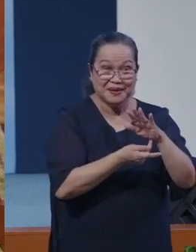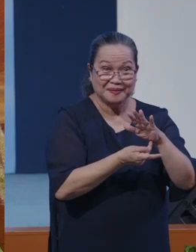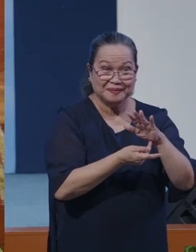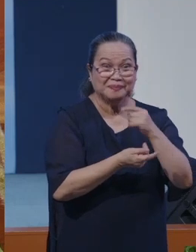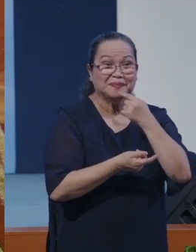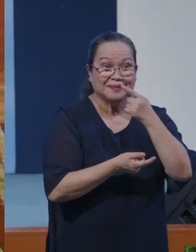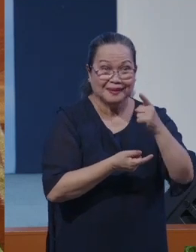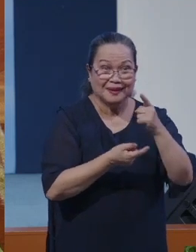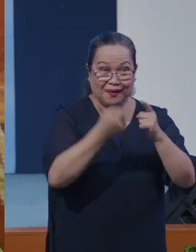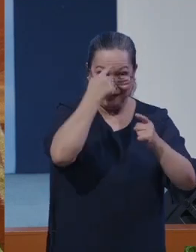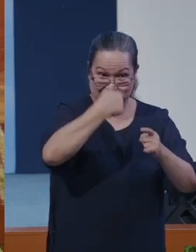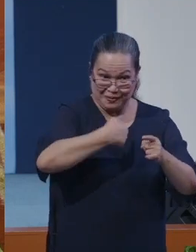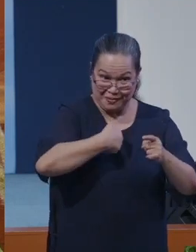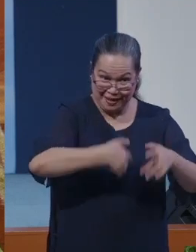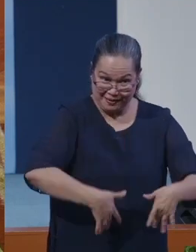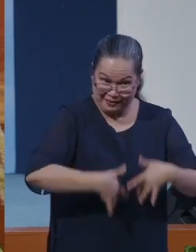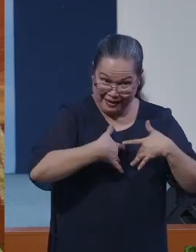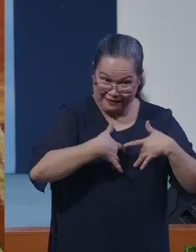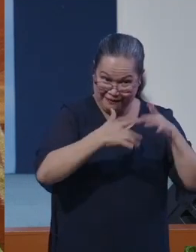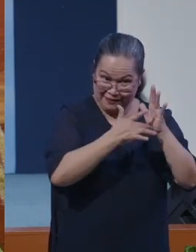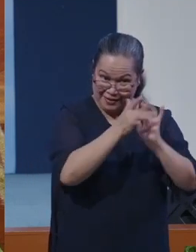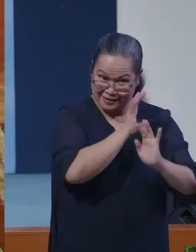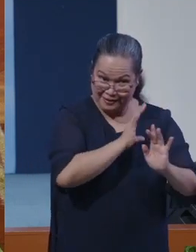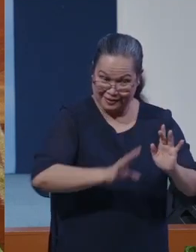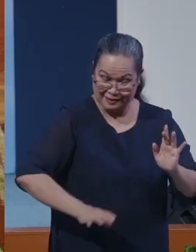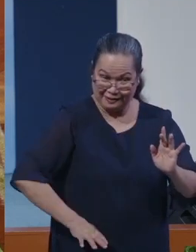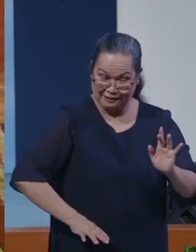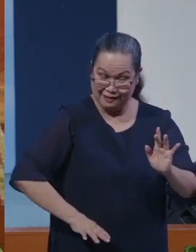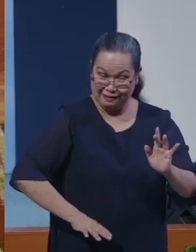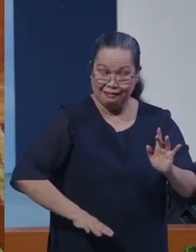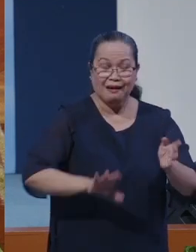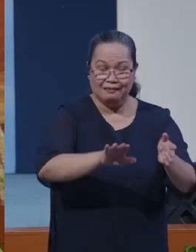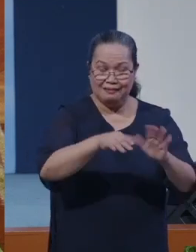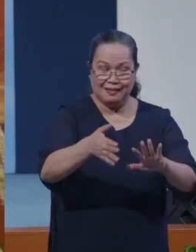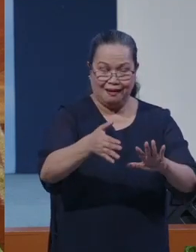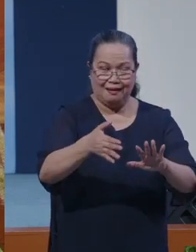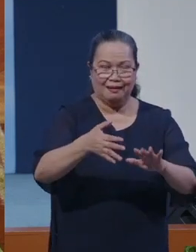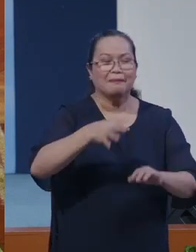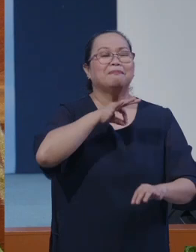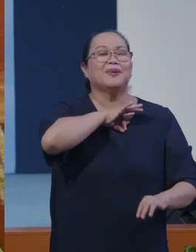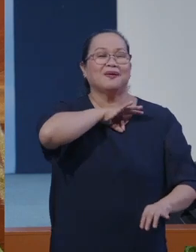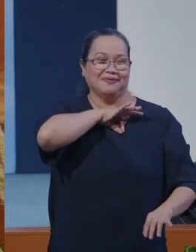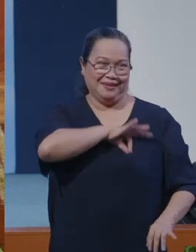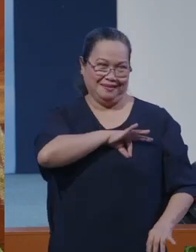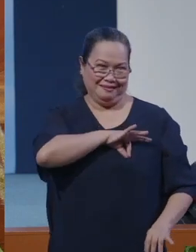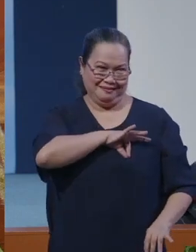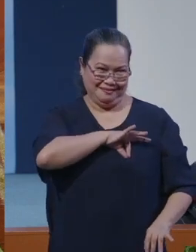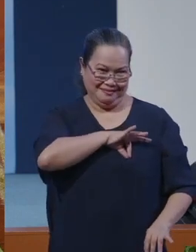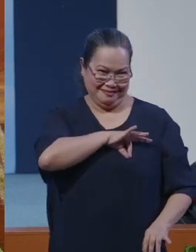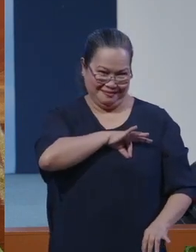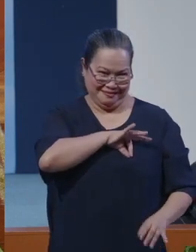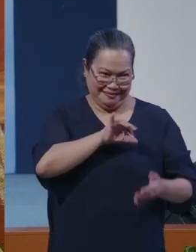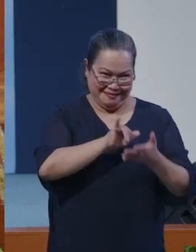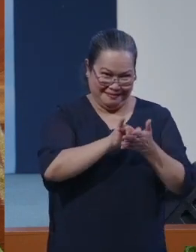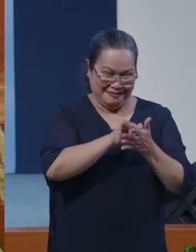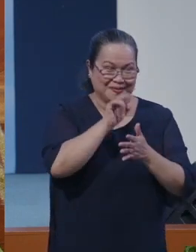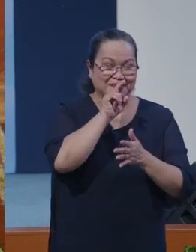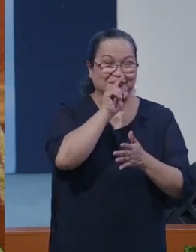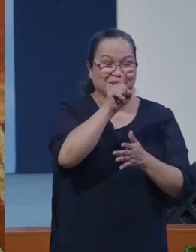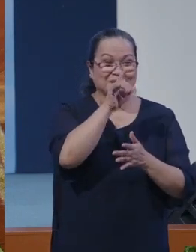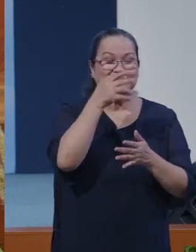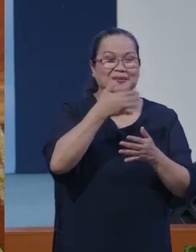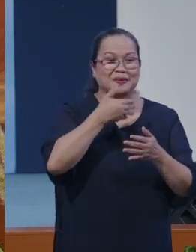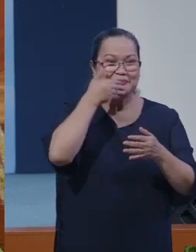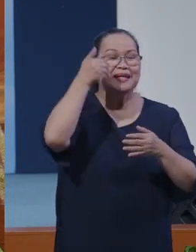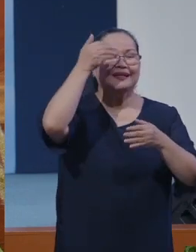Christ and to die is gain." Mas mabuti pa raw sa kanya na siya ay umuwi na